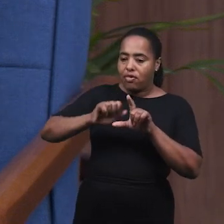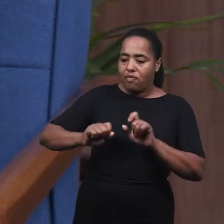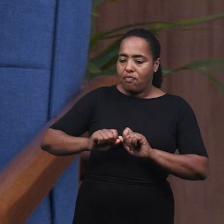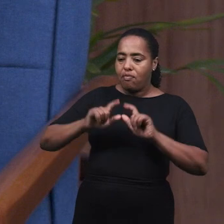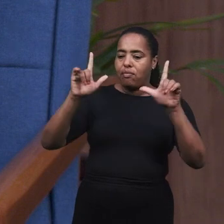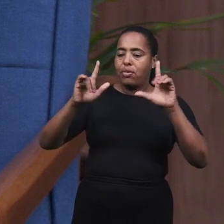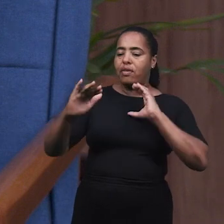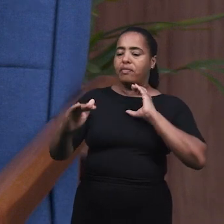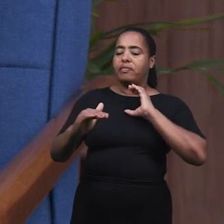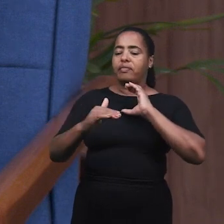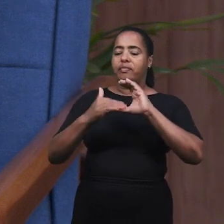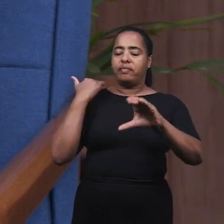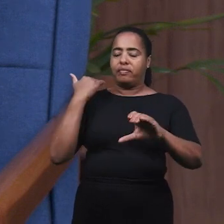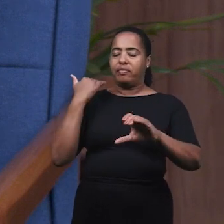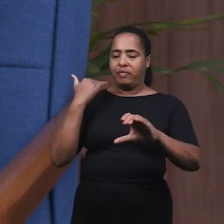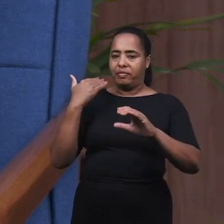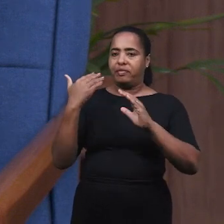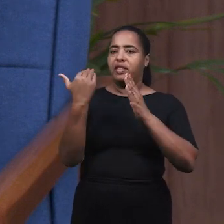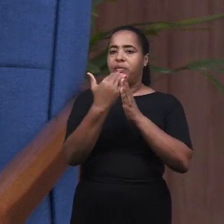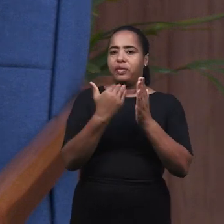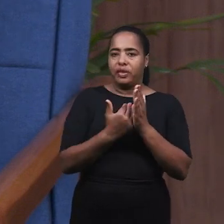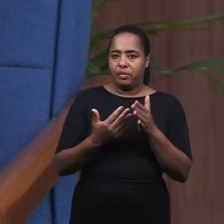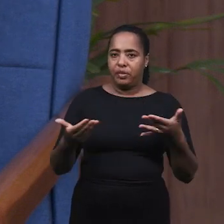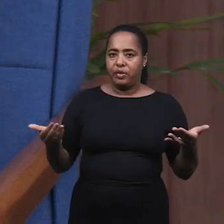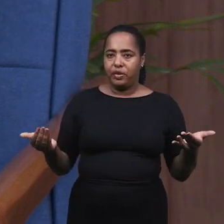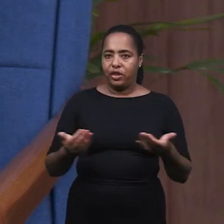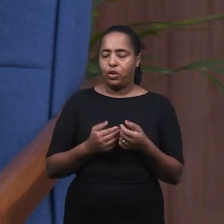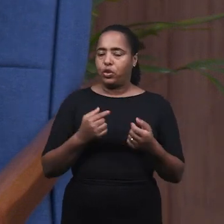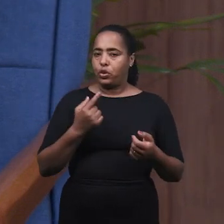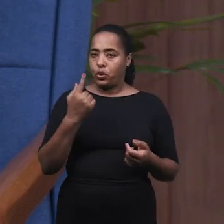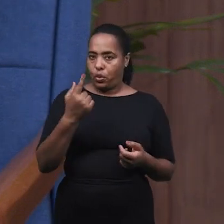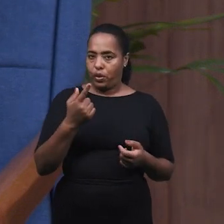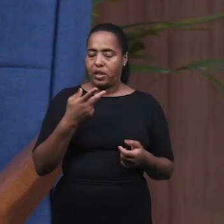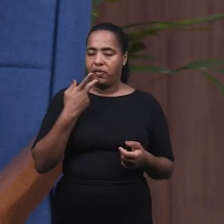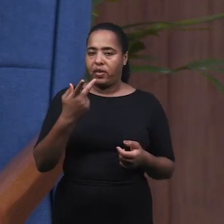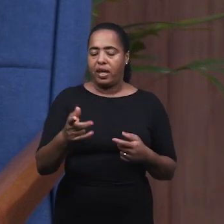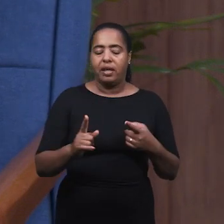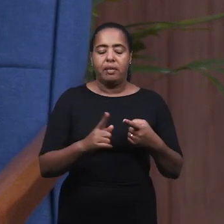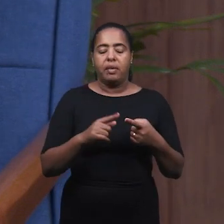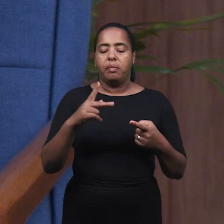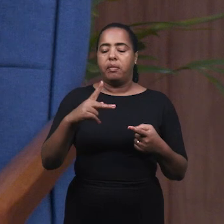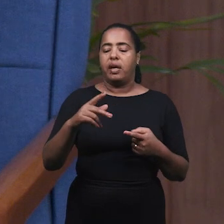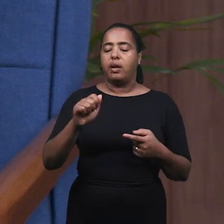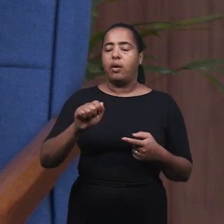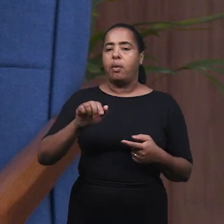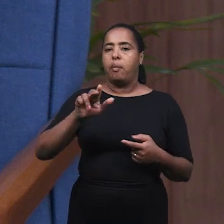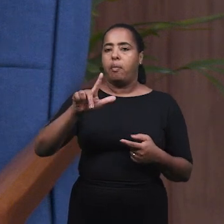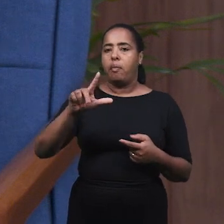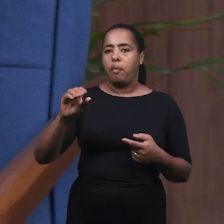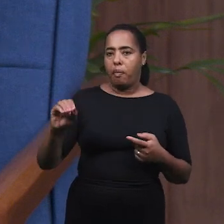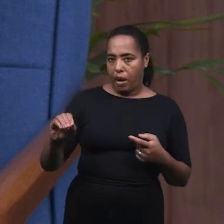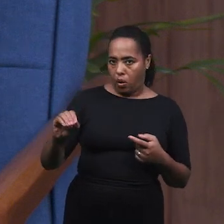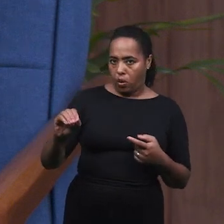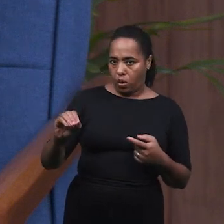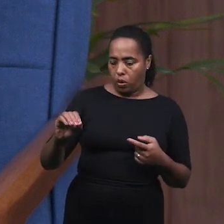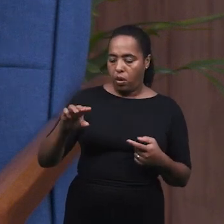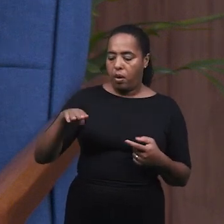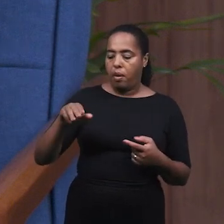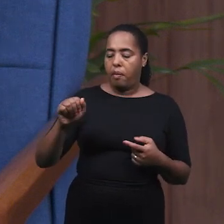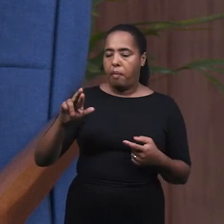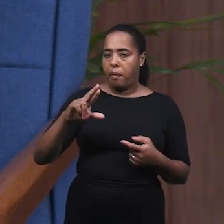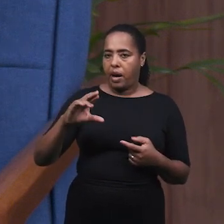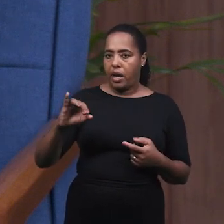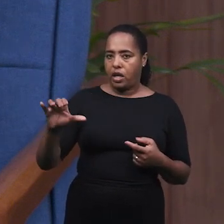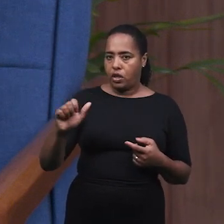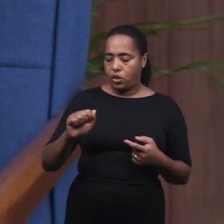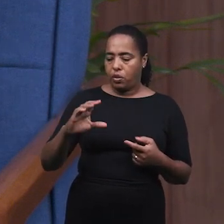de leur smartphone et nous ont envoyé ces commentaires. Le premier, c'est de Carvalho de Barra Mansa,